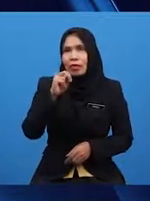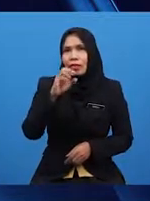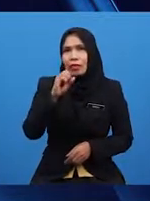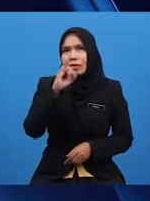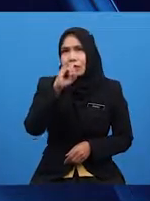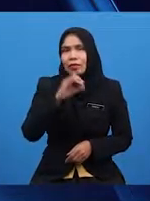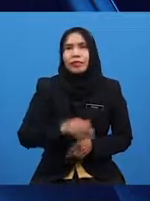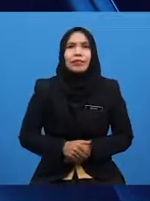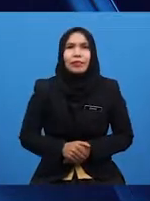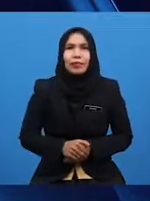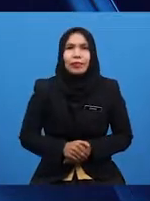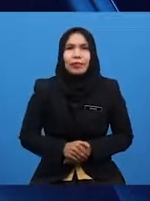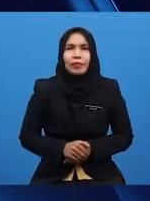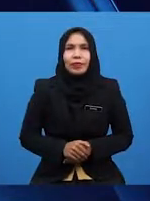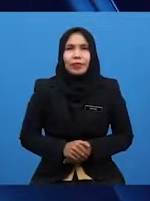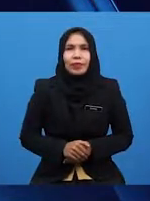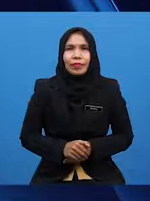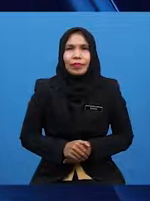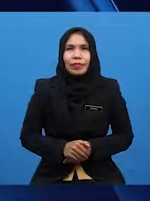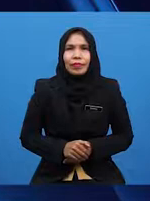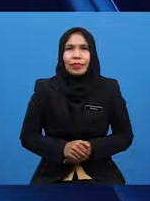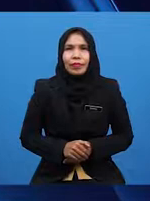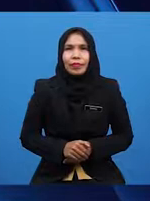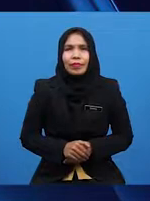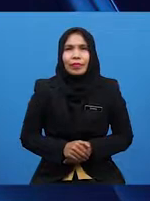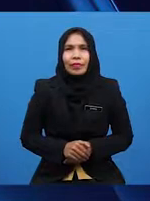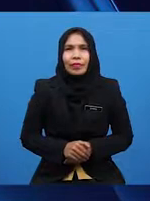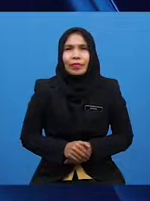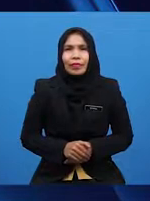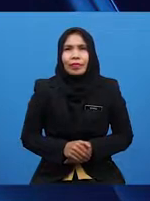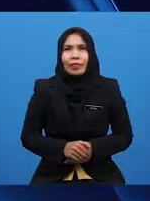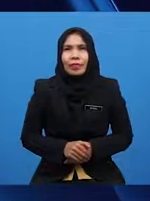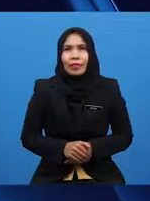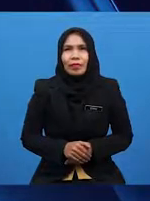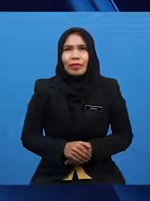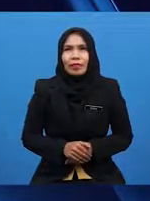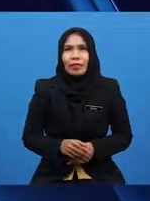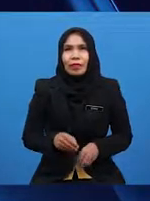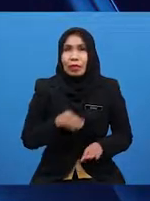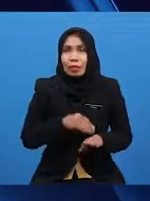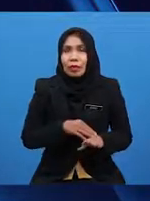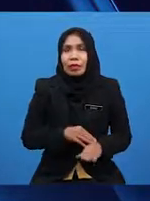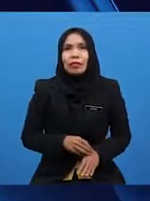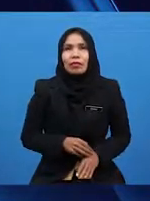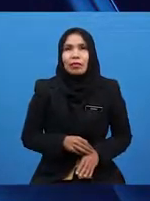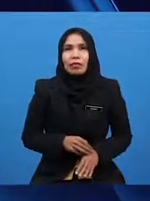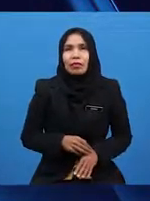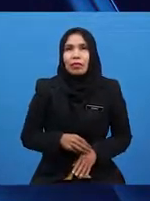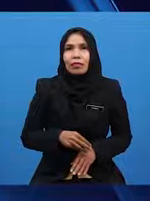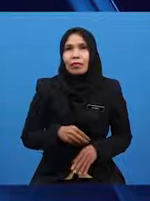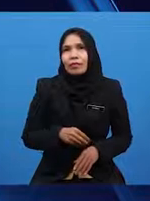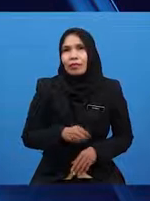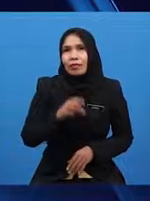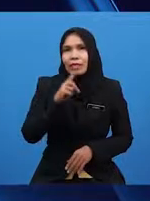figura dan berbentuk keagamaan kepada masyarakat pada zaman tersebut sehingga ke zaman arca moden